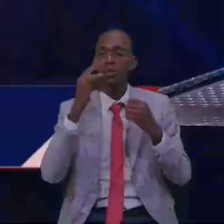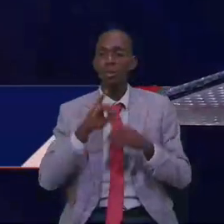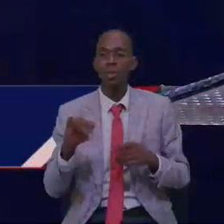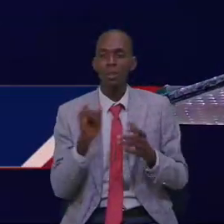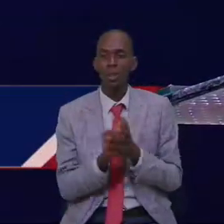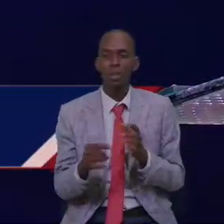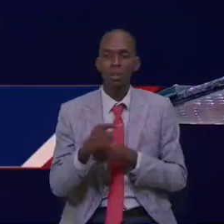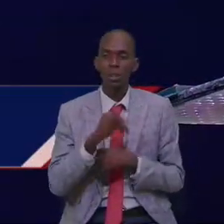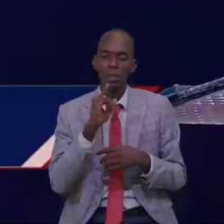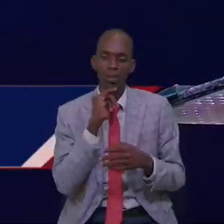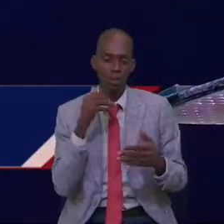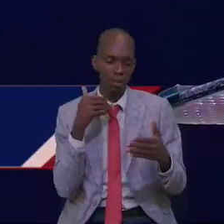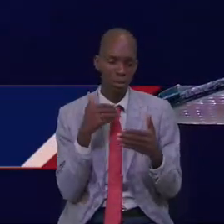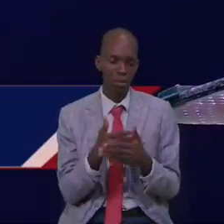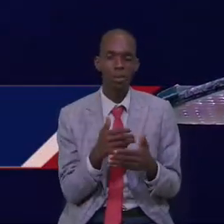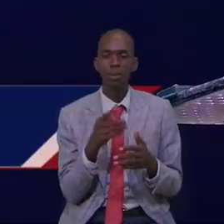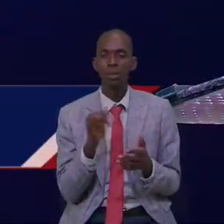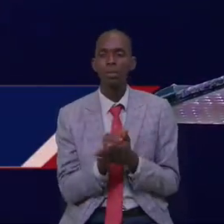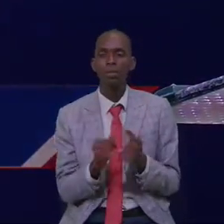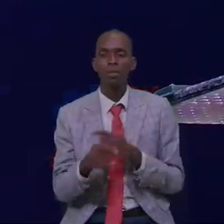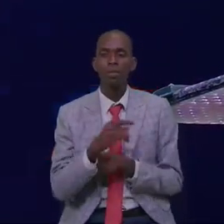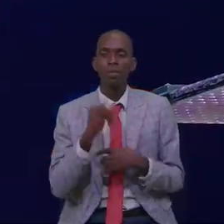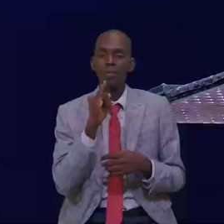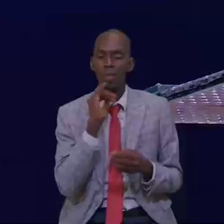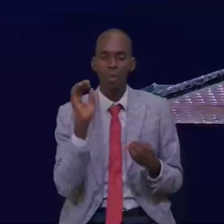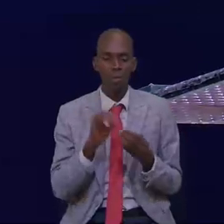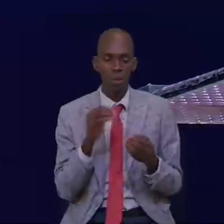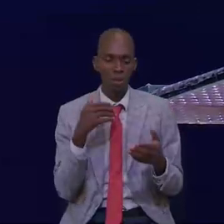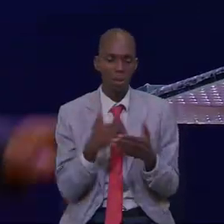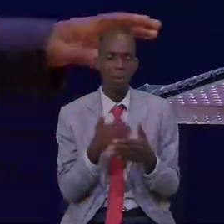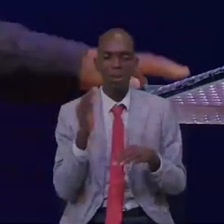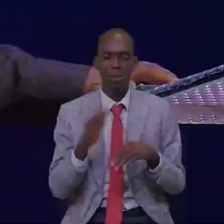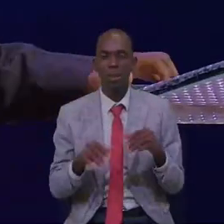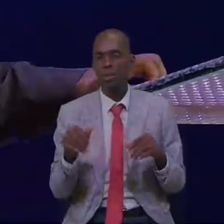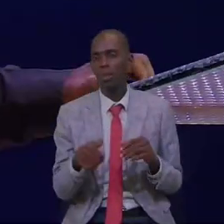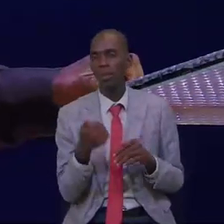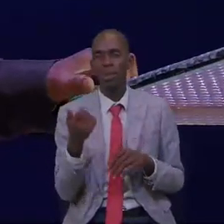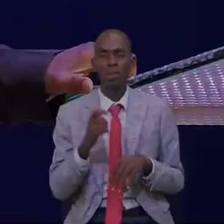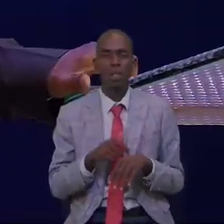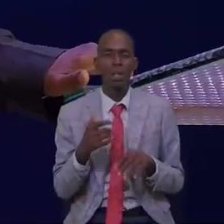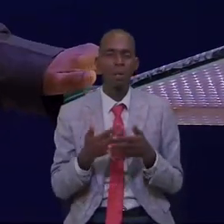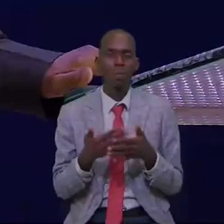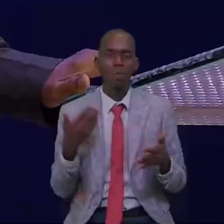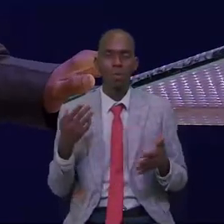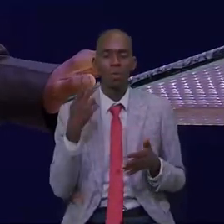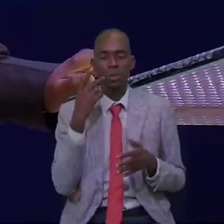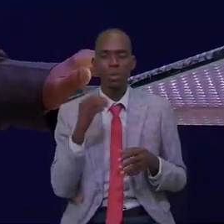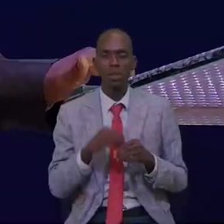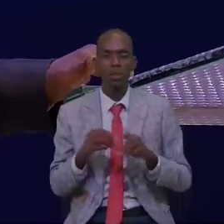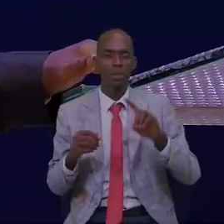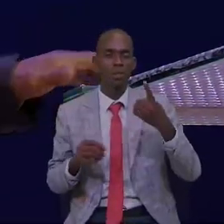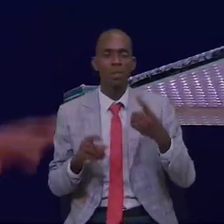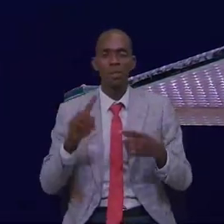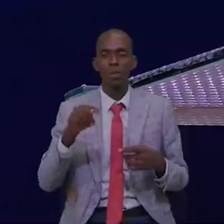s'approche. Le jour-là est plus proche que tout autre temps. 1 Thessaloniciens